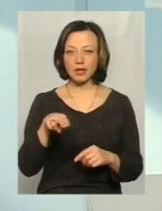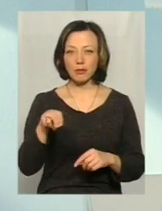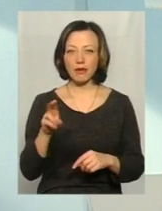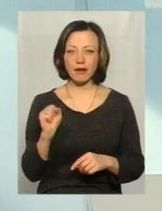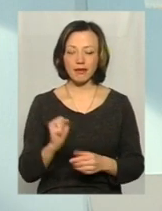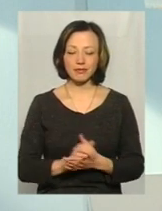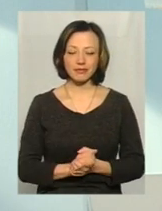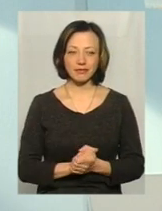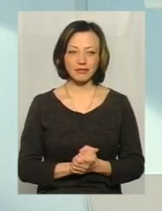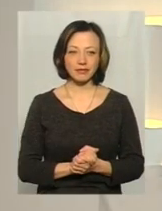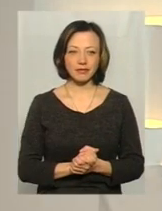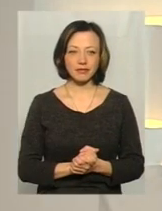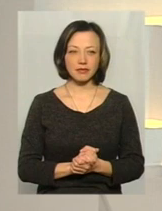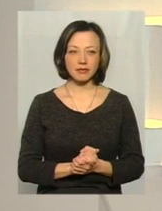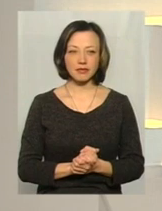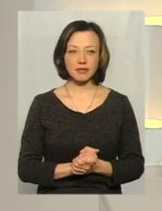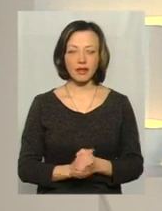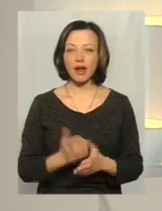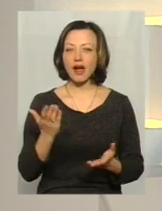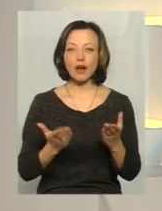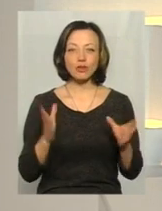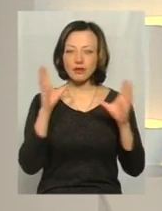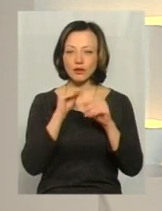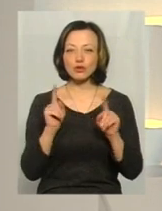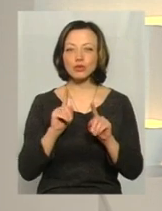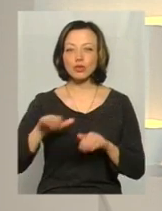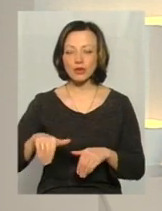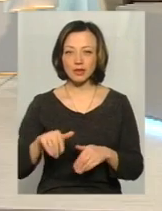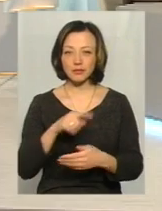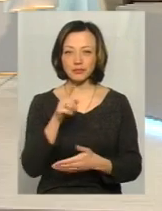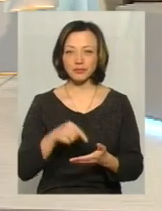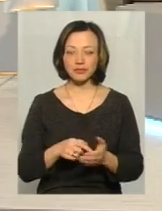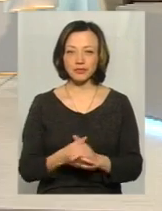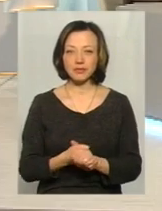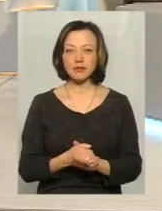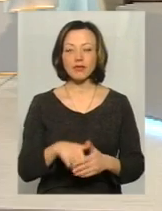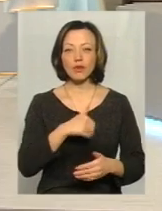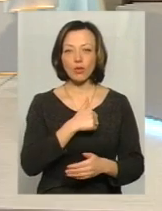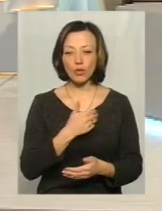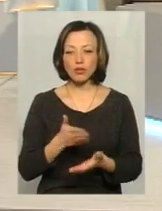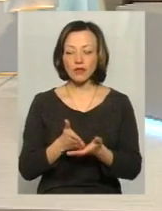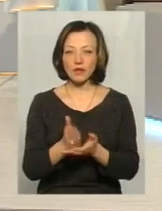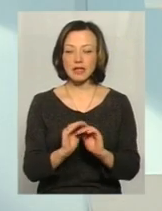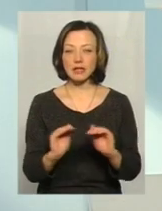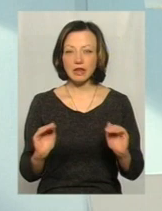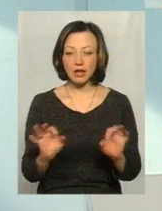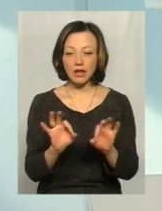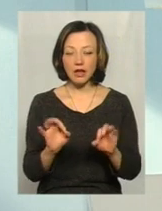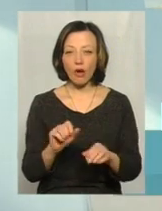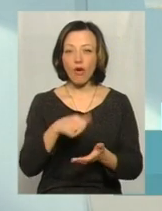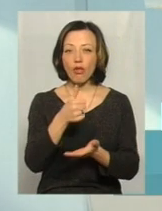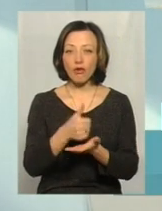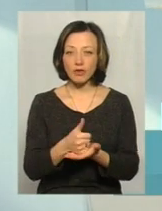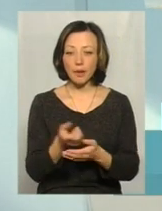ЗНО. Ірина Андріївна, а якщо все ж таки не впораються, що тоді? Я хочу налаштувати дітей на те, що саме головне їм